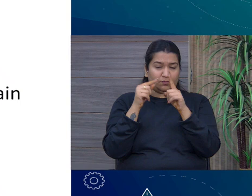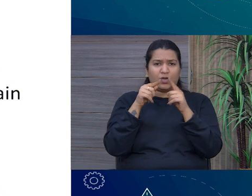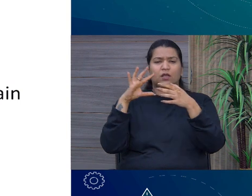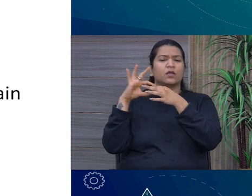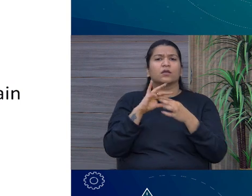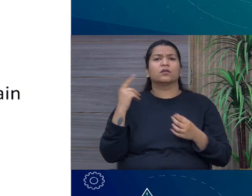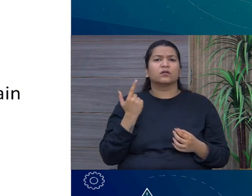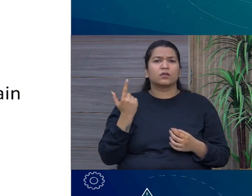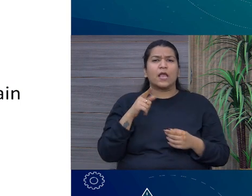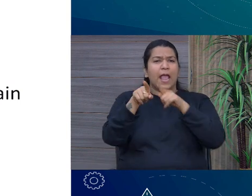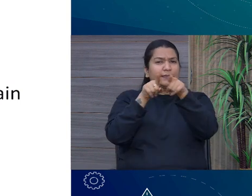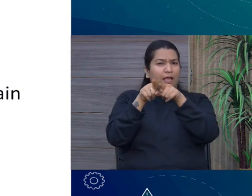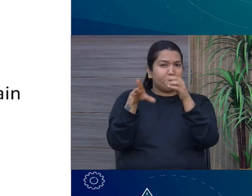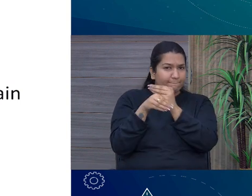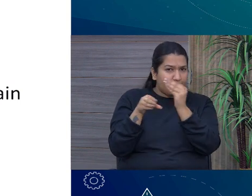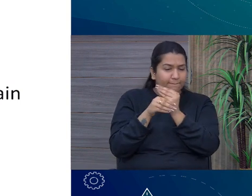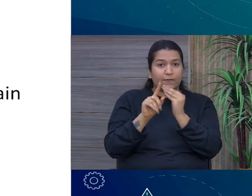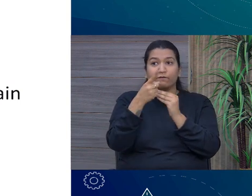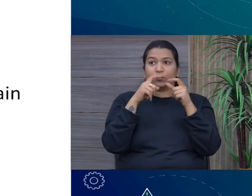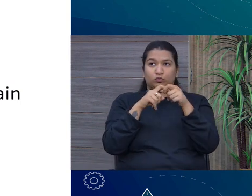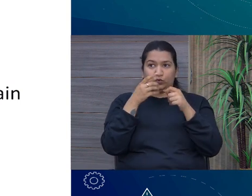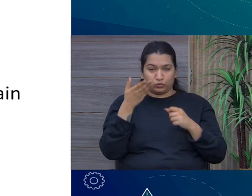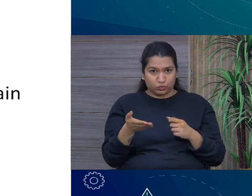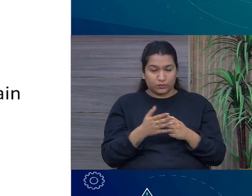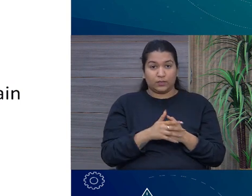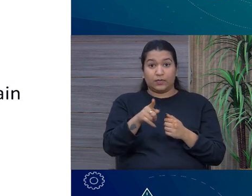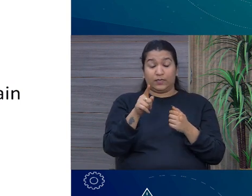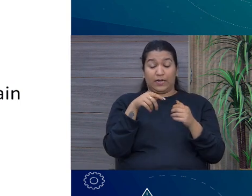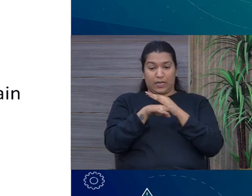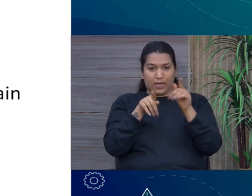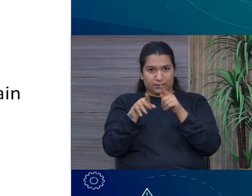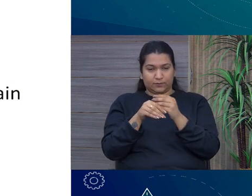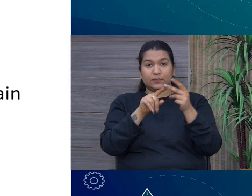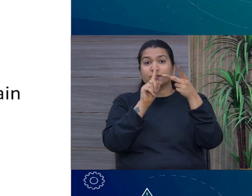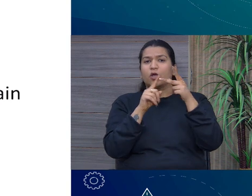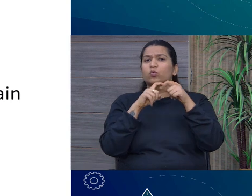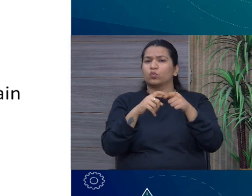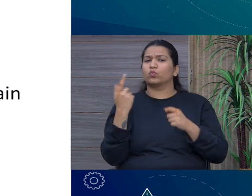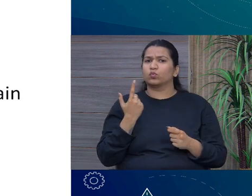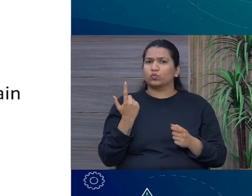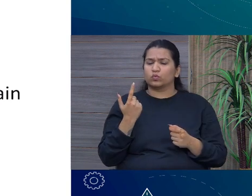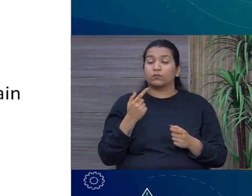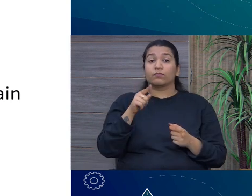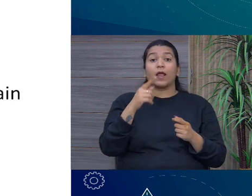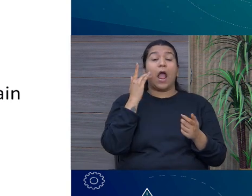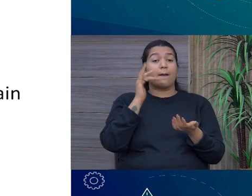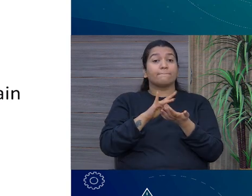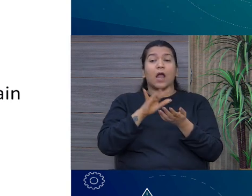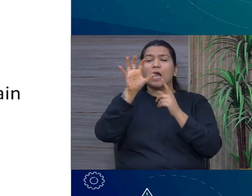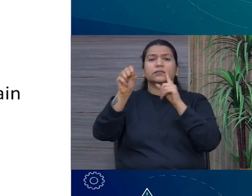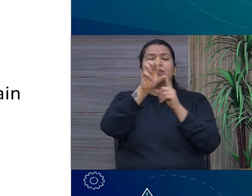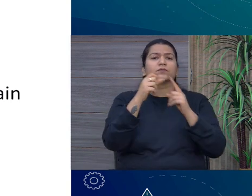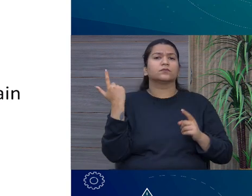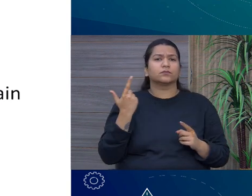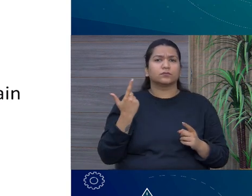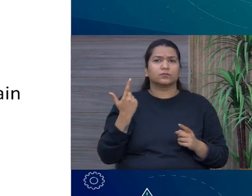उसके एग्जाम्पल्स लिखिएगा। फर्स्ट क्वेश्चन यही है, राइट अबाउट मैन्यूस्क्रिप्ट पेंटिंग्स। सेकंड क्वेश्चन है, आइडेंटिफाई टू प्लेसेस वेयर मैन्यूस्क्रिप्ट